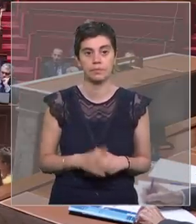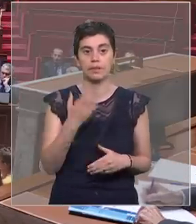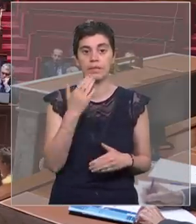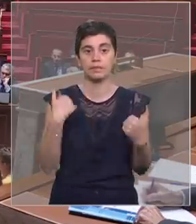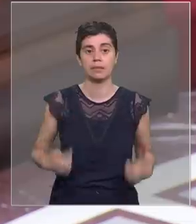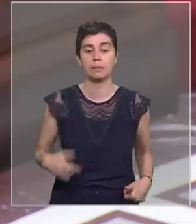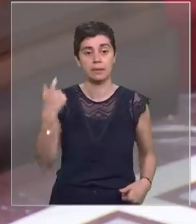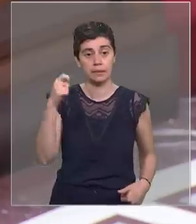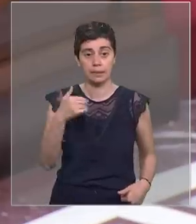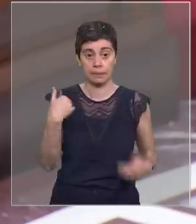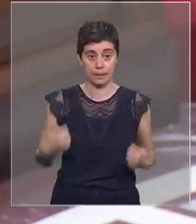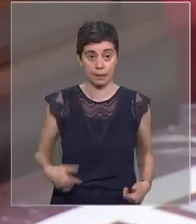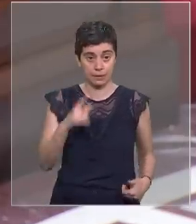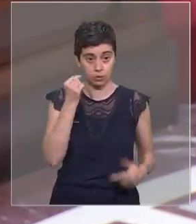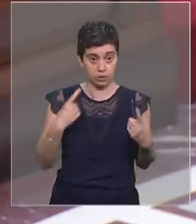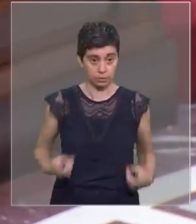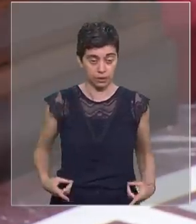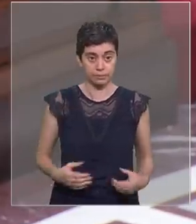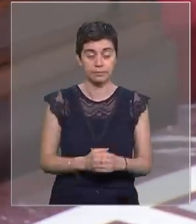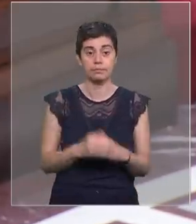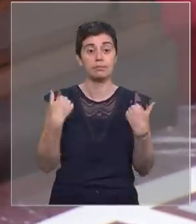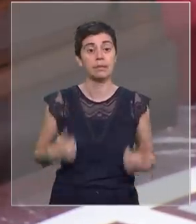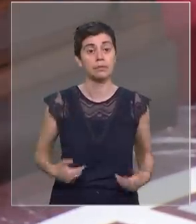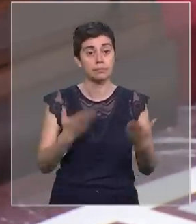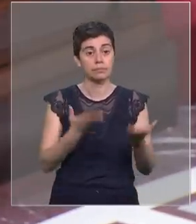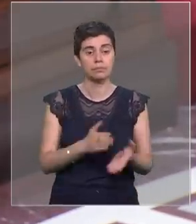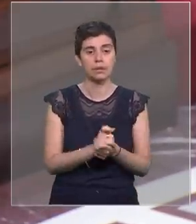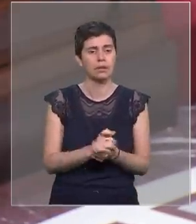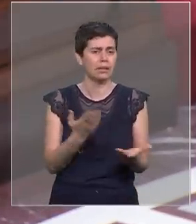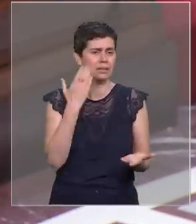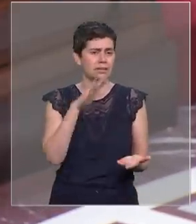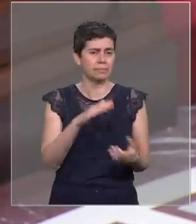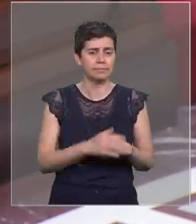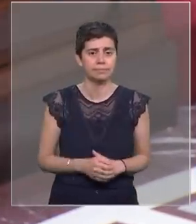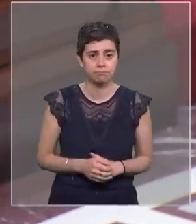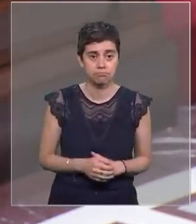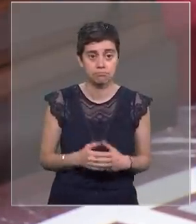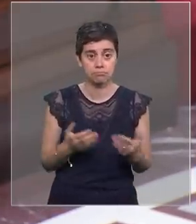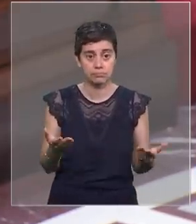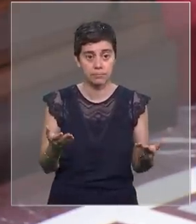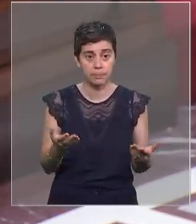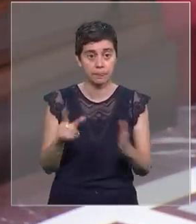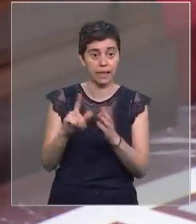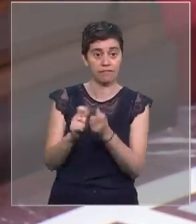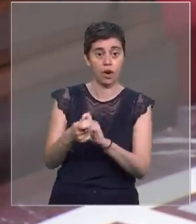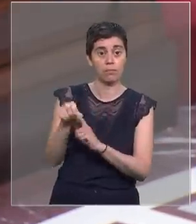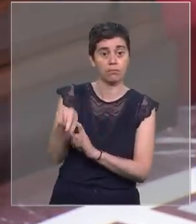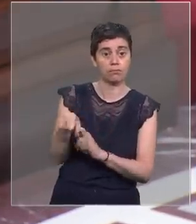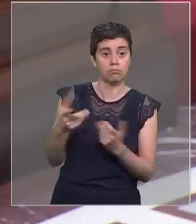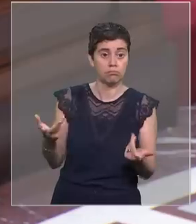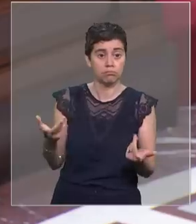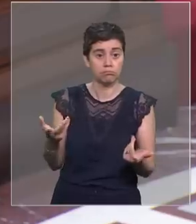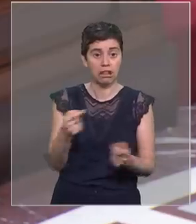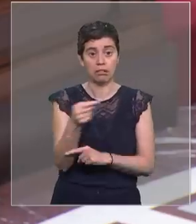la Présidente, Mesdames et Messieurs les députés, Madame la députée. Vous avez, Madame la députée, dit que la réforme ne porterait en elle finalement que des